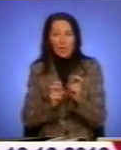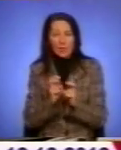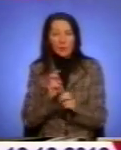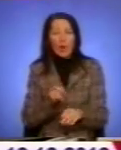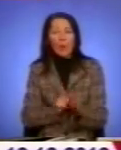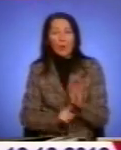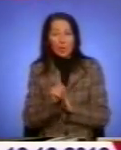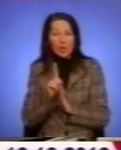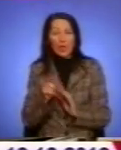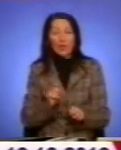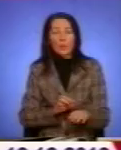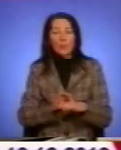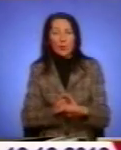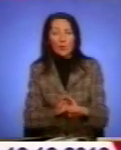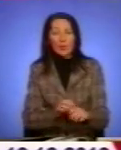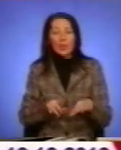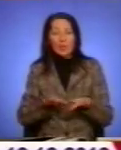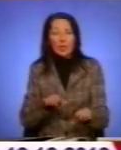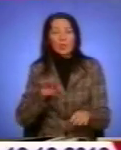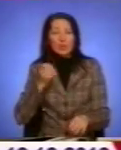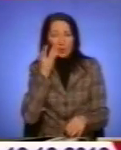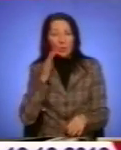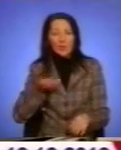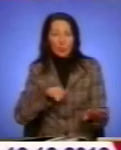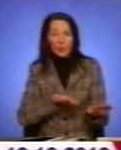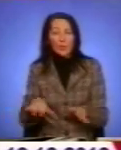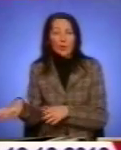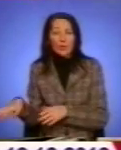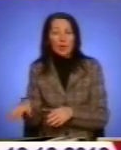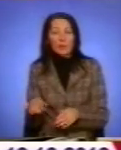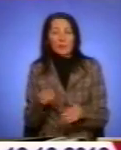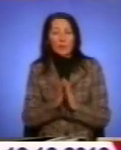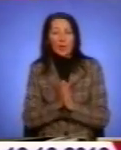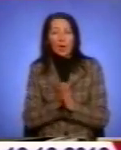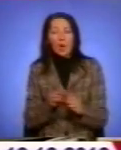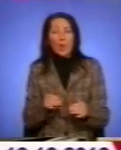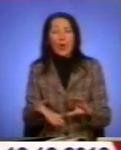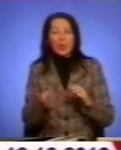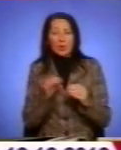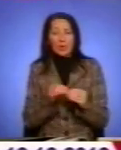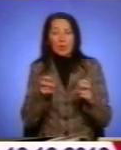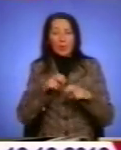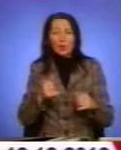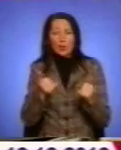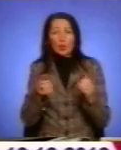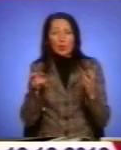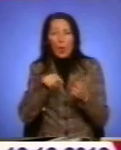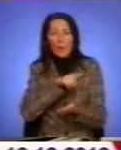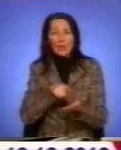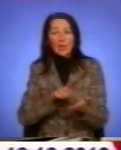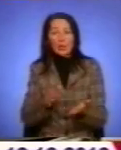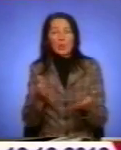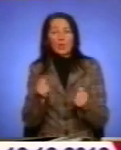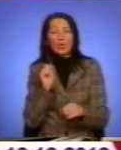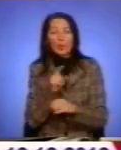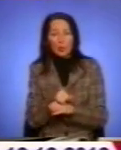того, якщо пройде загроза виникнення надзвичайної ситуації. Будь ласка, скоординувати роботу. По результатах розгляду сьогоднішнього питання буде прийнято доручення голови обласної